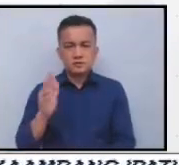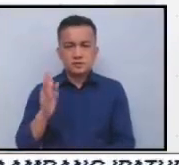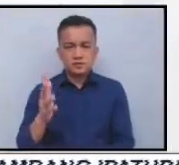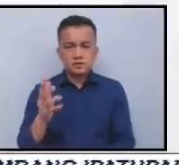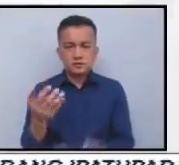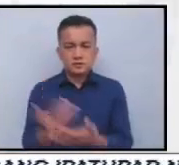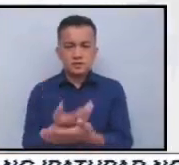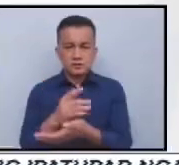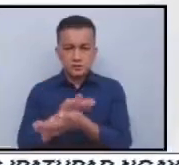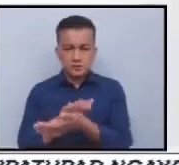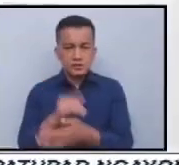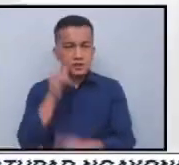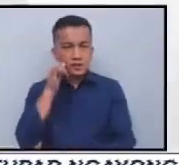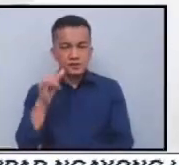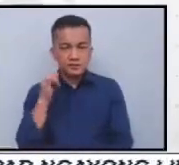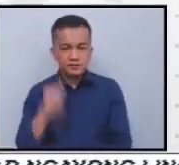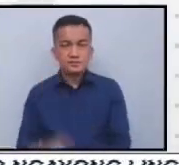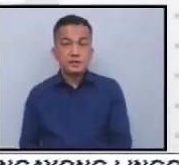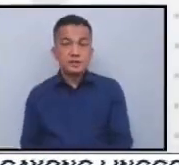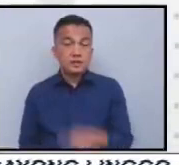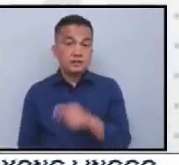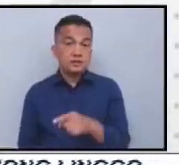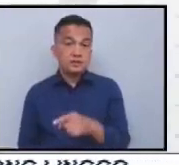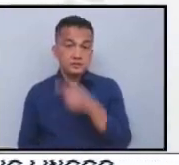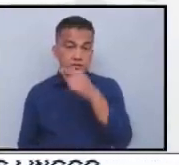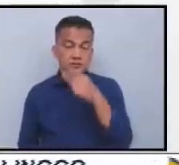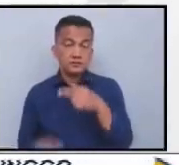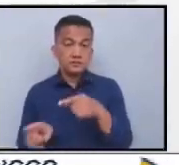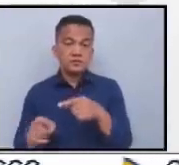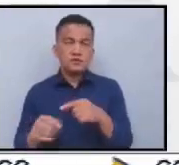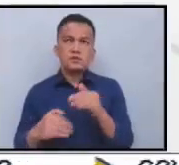kaso kahapon. Dahil dyan, umabot na sa